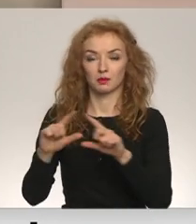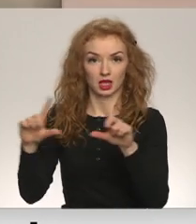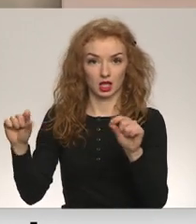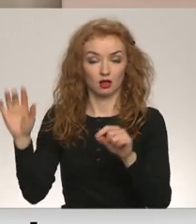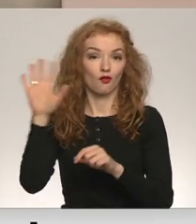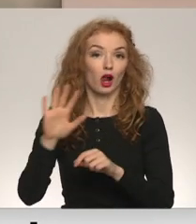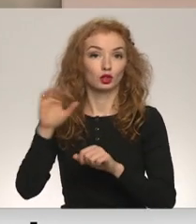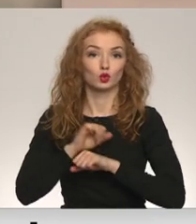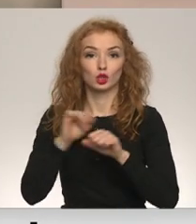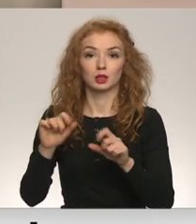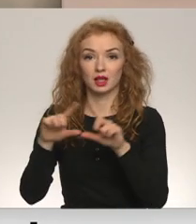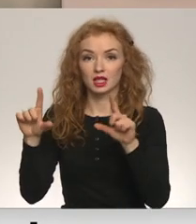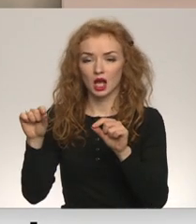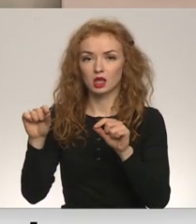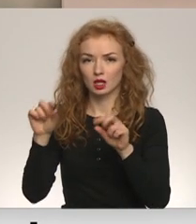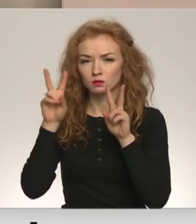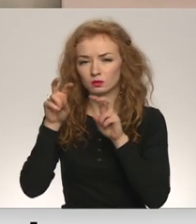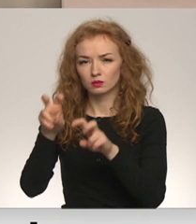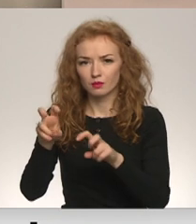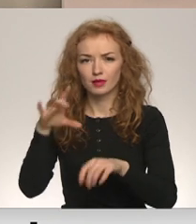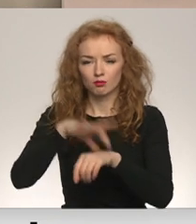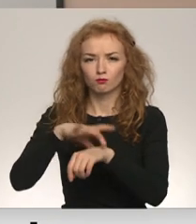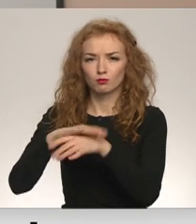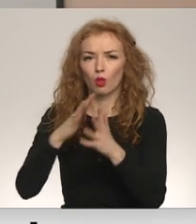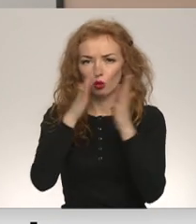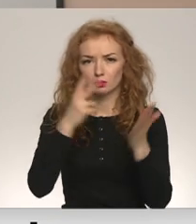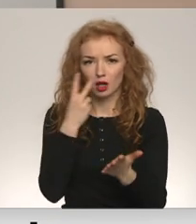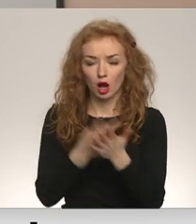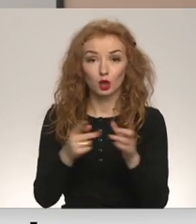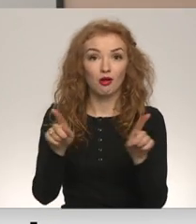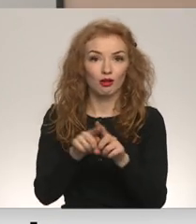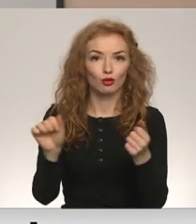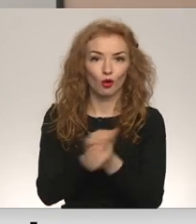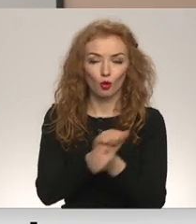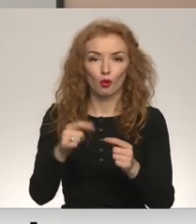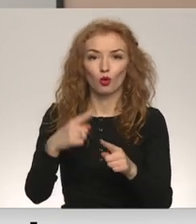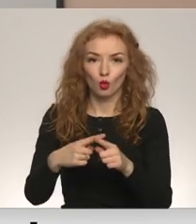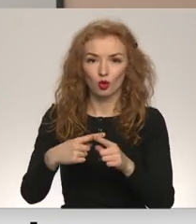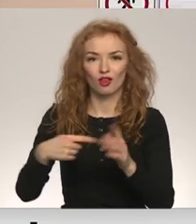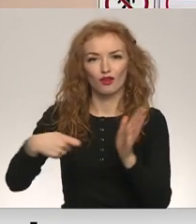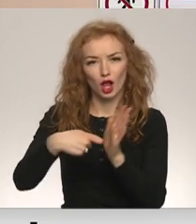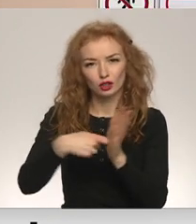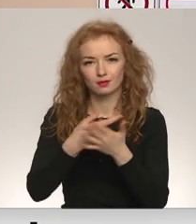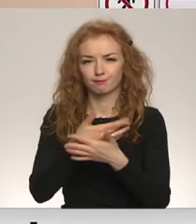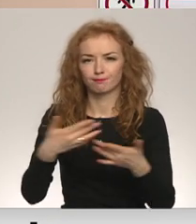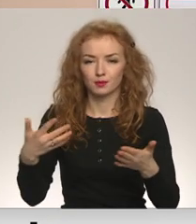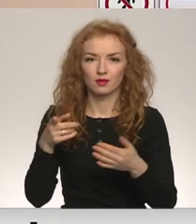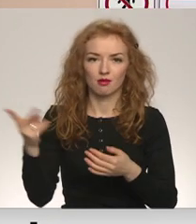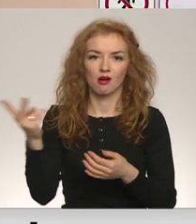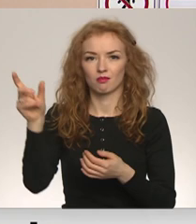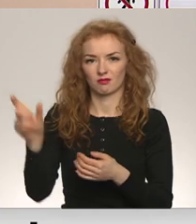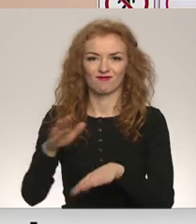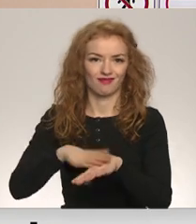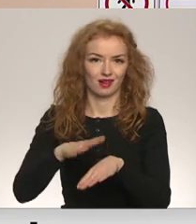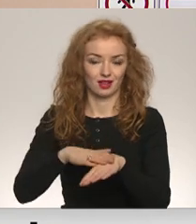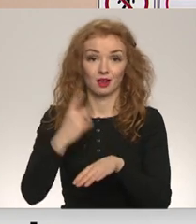drošības dienests izmeklēšanā ieguvis ievērojumu daudzumu pierādījumu, arī dokumentus un datu nesējus, kas apliecina abu aizturēto vainu.